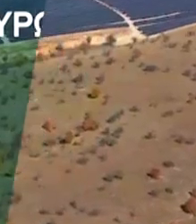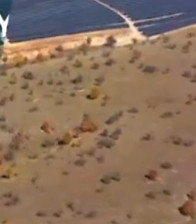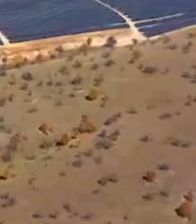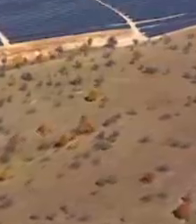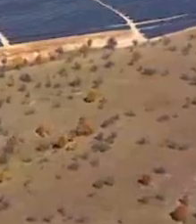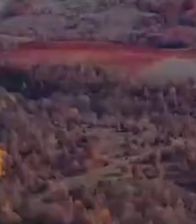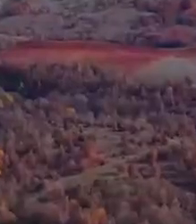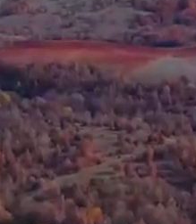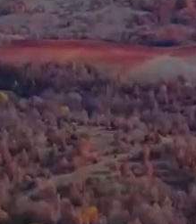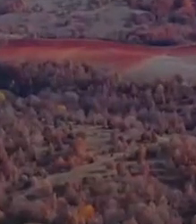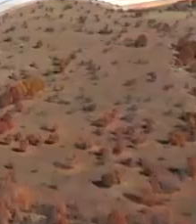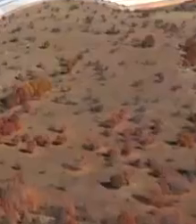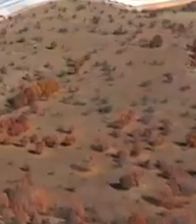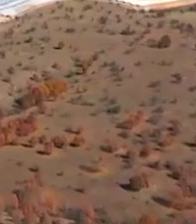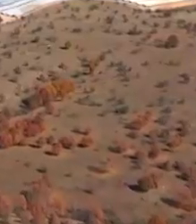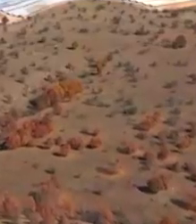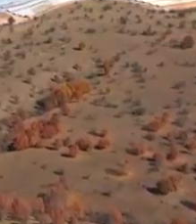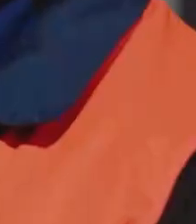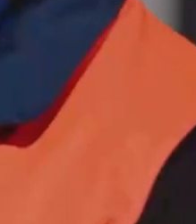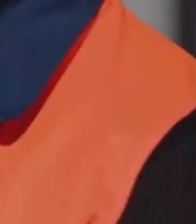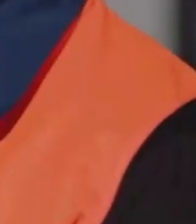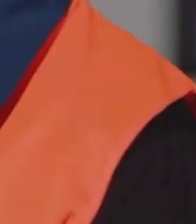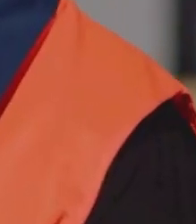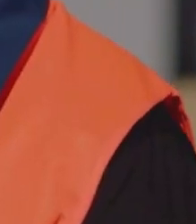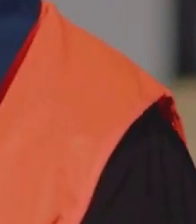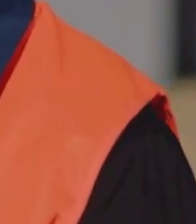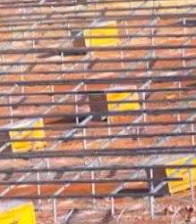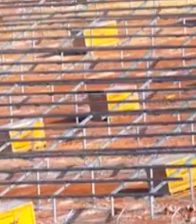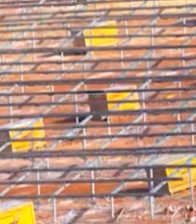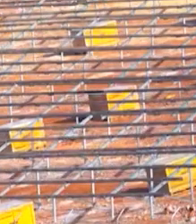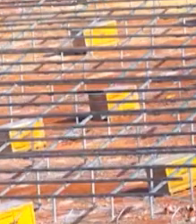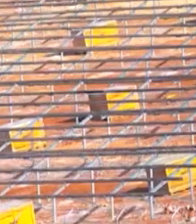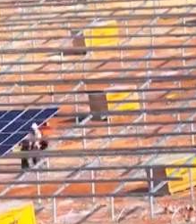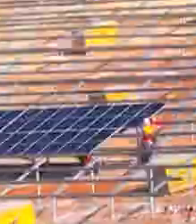της περιφέρειας Δυτικής Μακεδονίας, στην Κοζάνη.